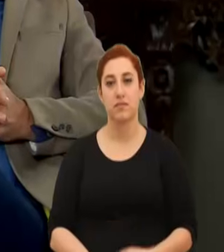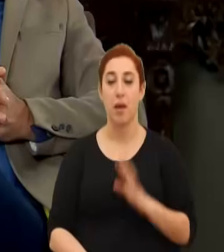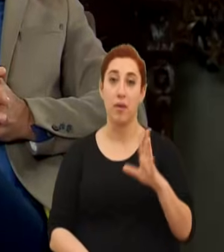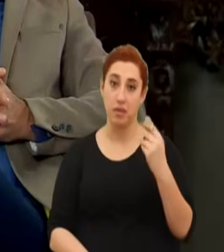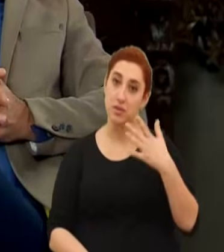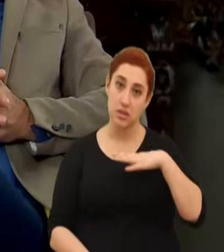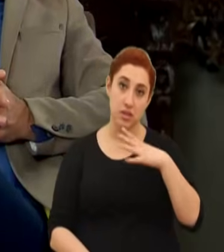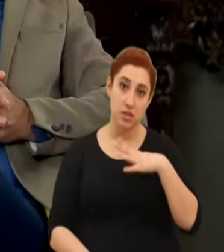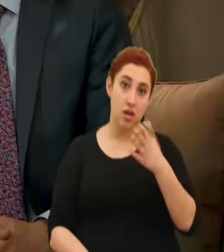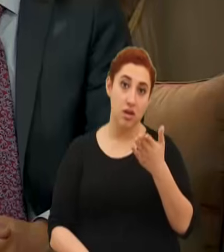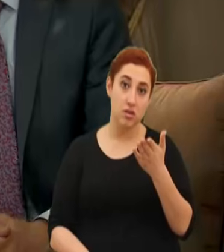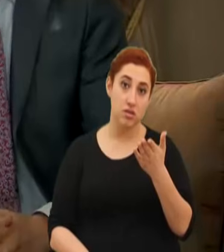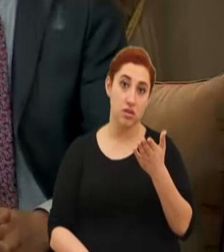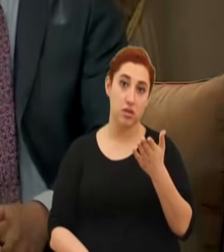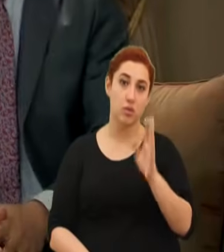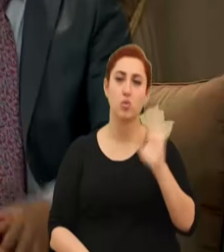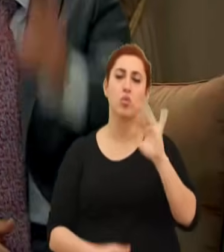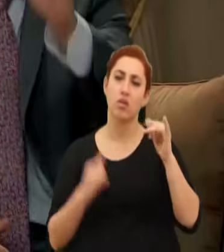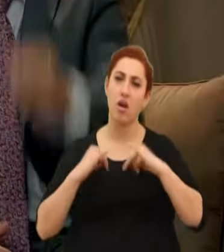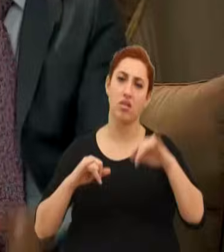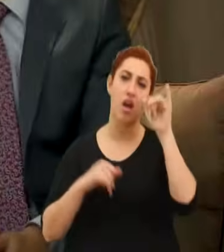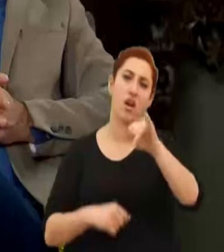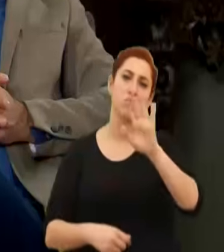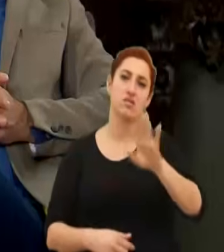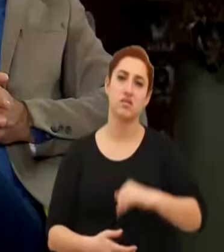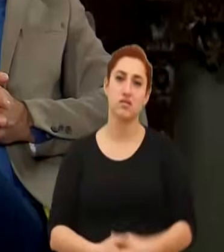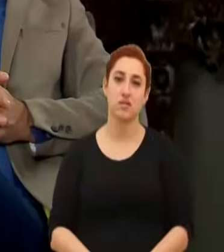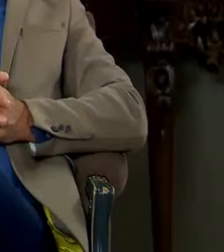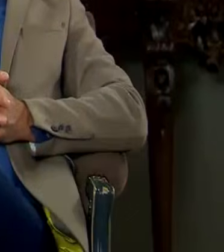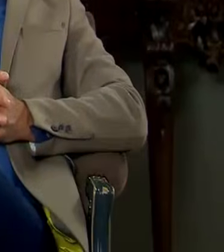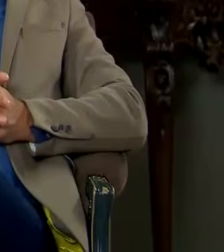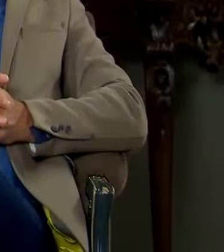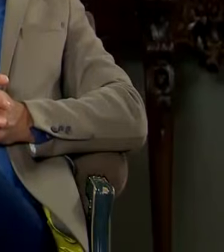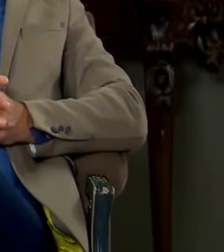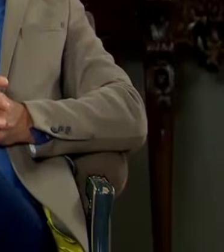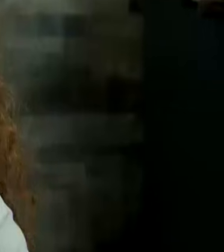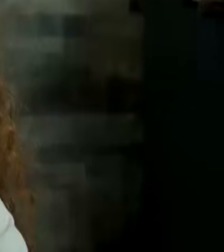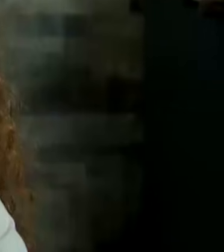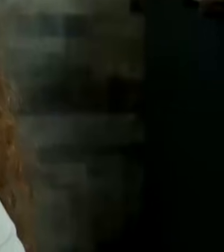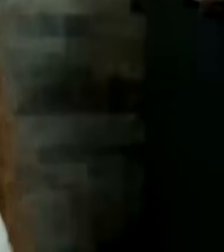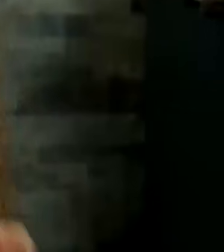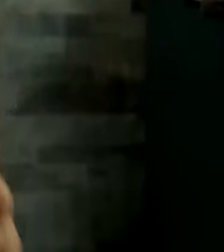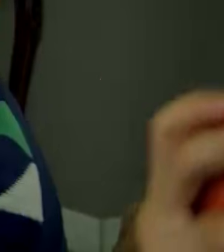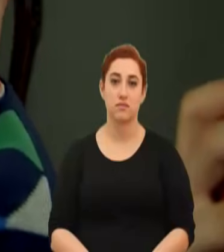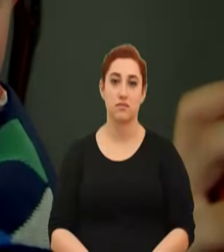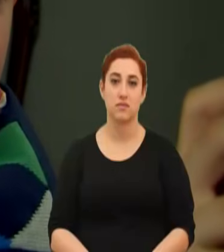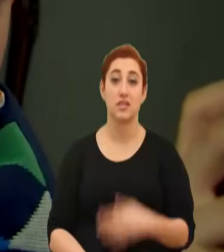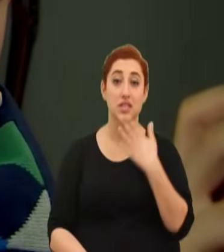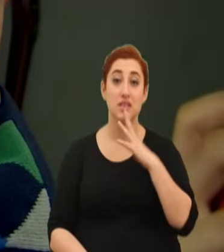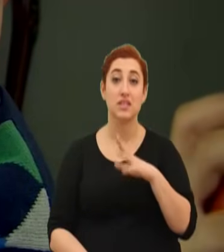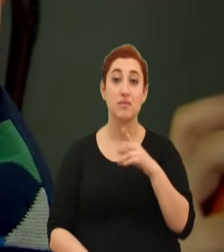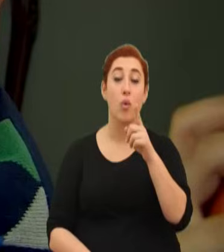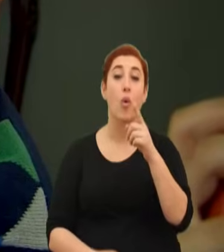Ama tabii istersen... Yok rahat ol, haklısın. Blöfü tutmayınca Sarp bozuldu.